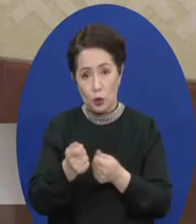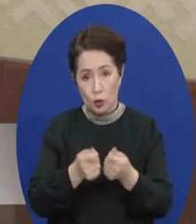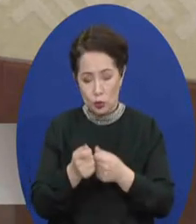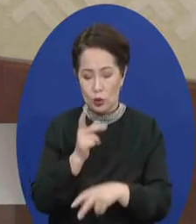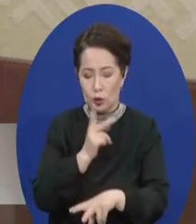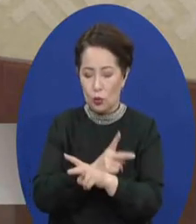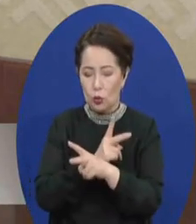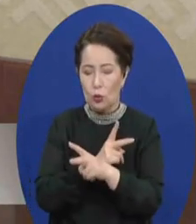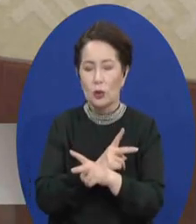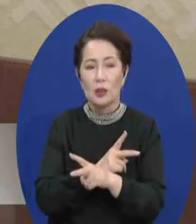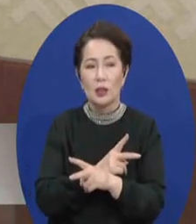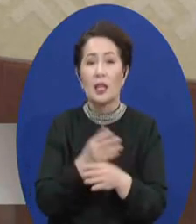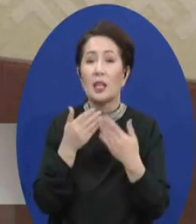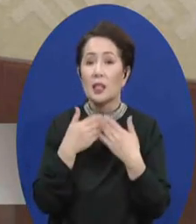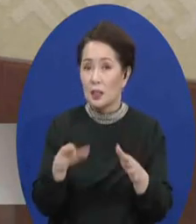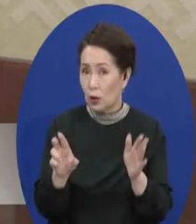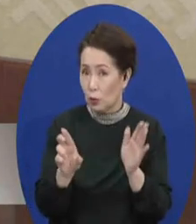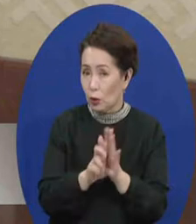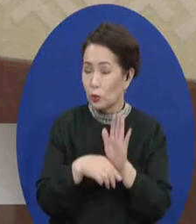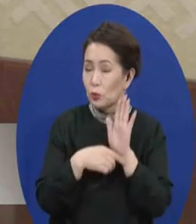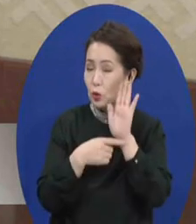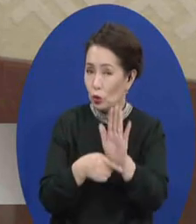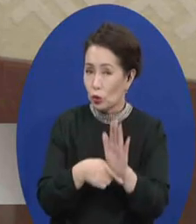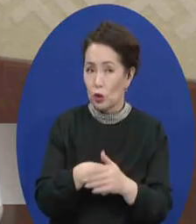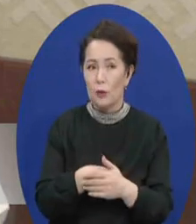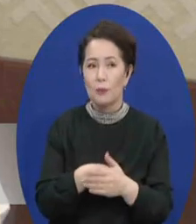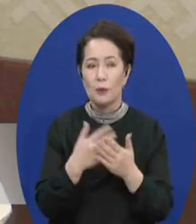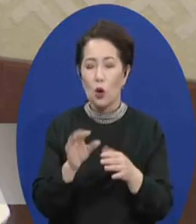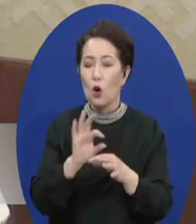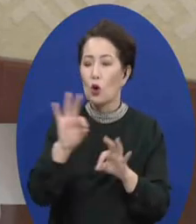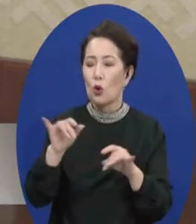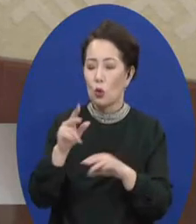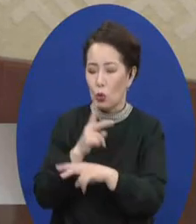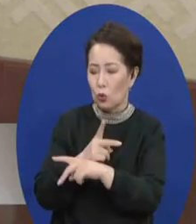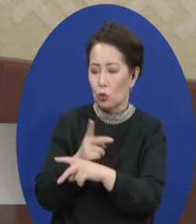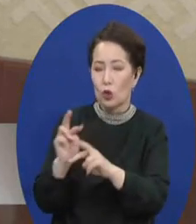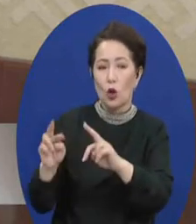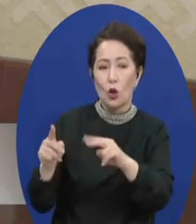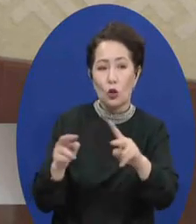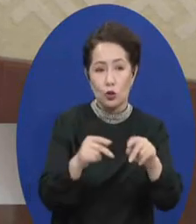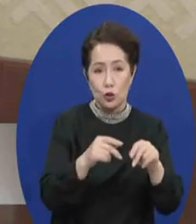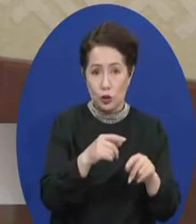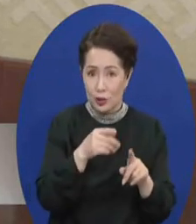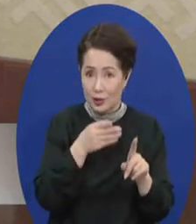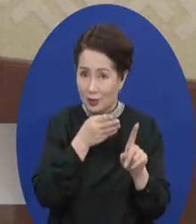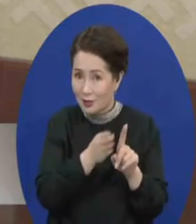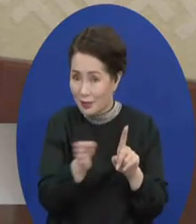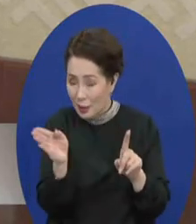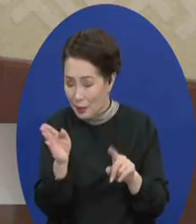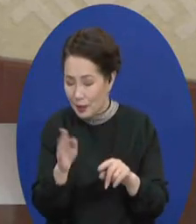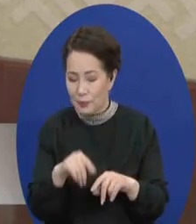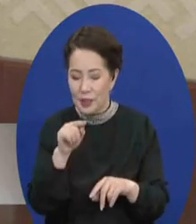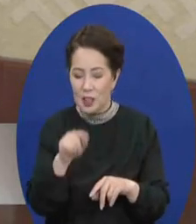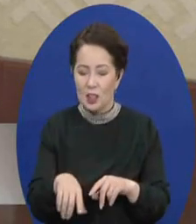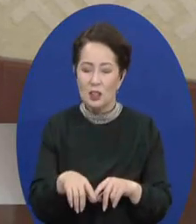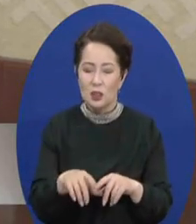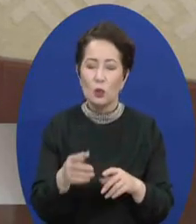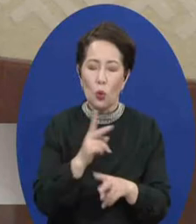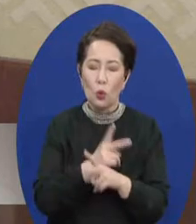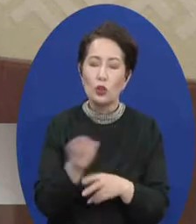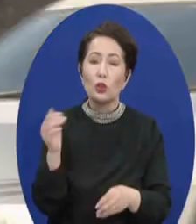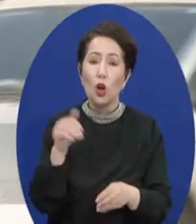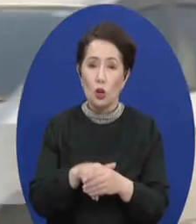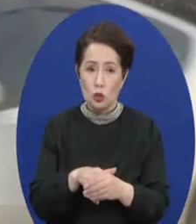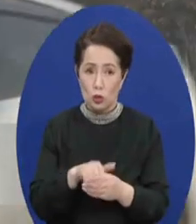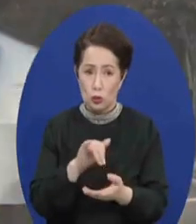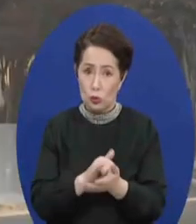энэ хуулиар нээх боломжийг нь олгож өгч байгаа. Бусад хуулиудад өөрчлөлт хийх замаар тэр концепц нь энэ хуулинд сууж